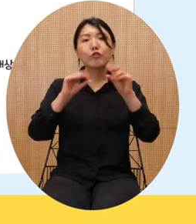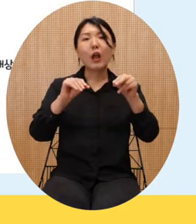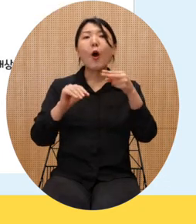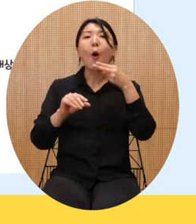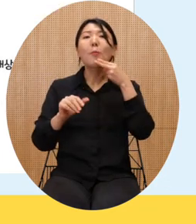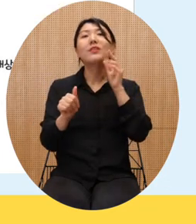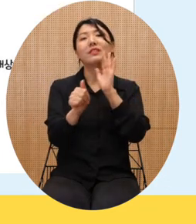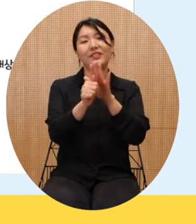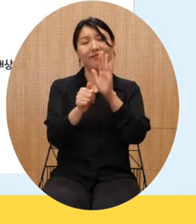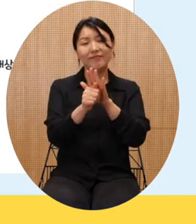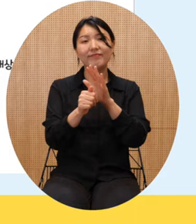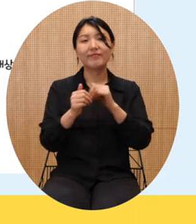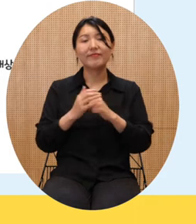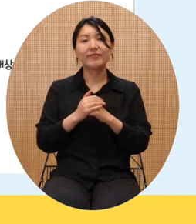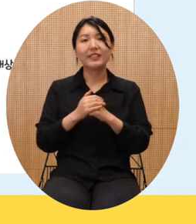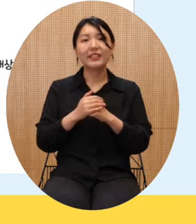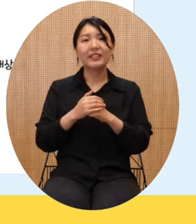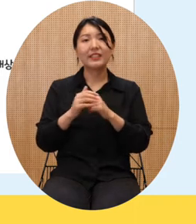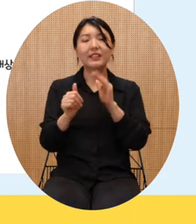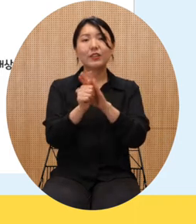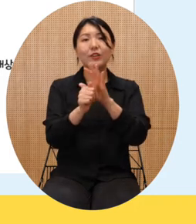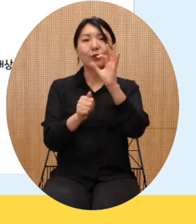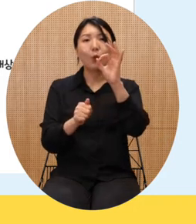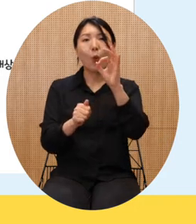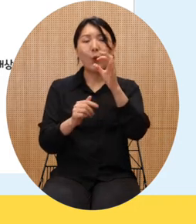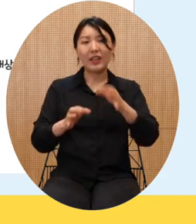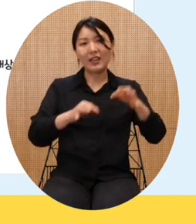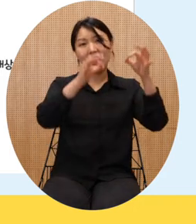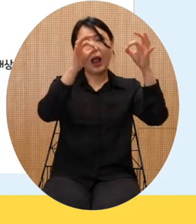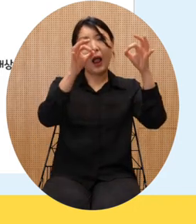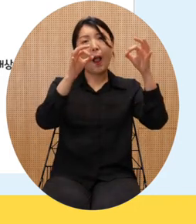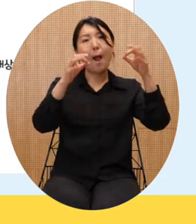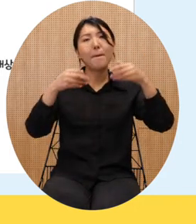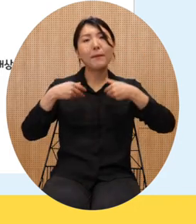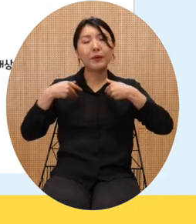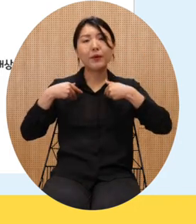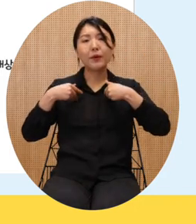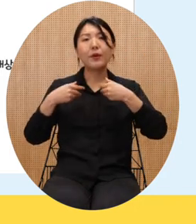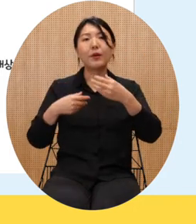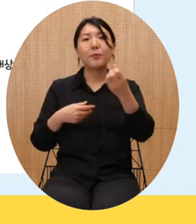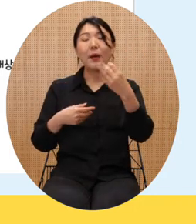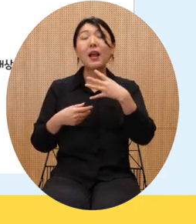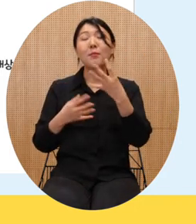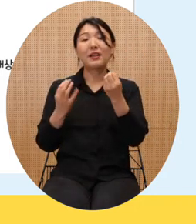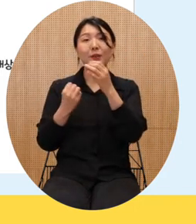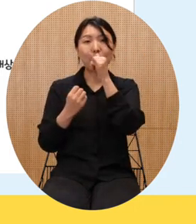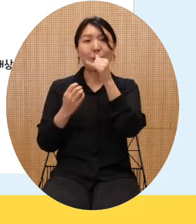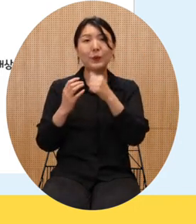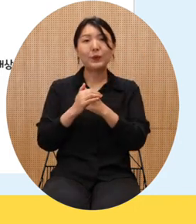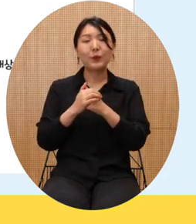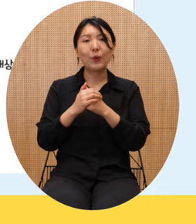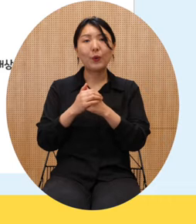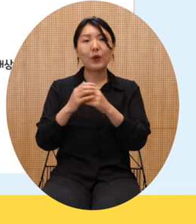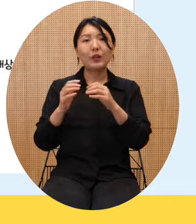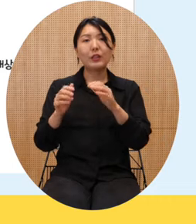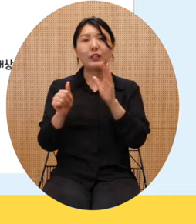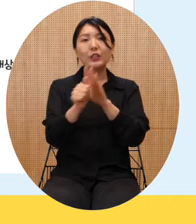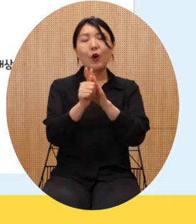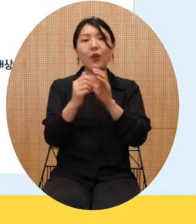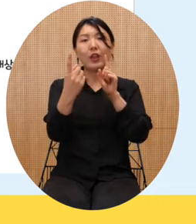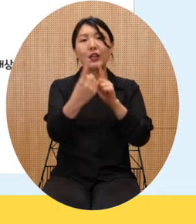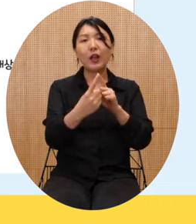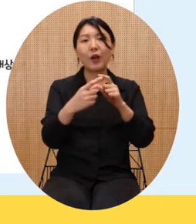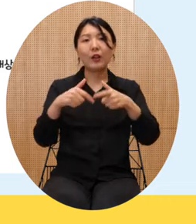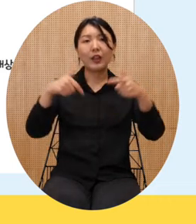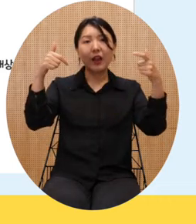그리고 그래서 이제 가장 중요한 건 중단 없는 지원 이 얘기가 이제 가장 많이 나오는 얘기였고 지원금의 인상 필요성을